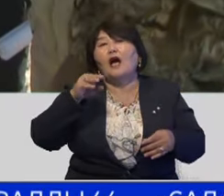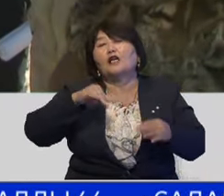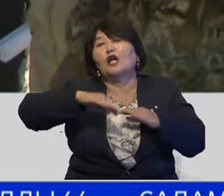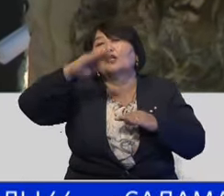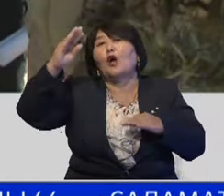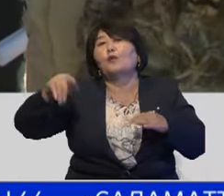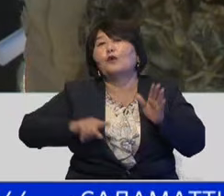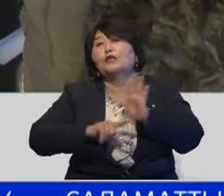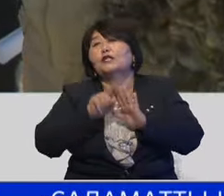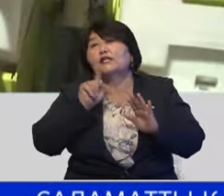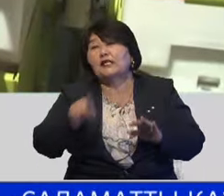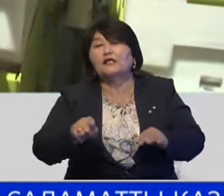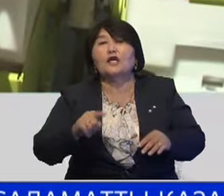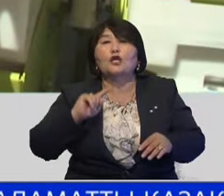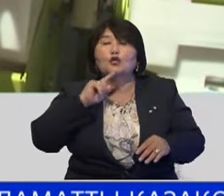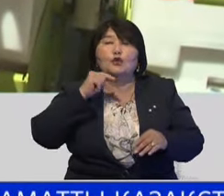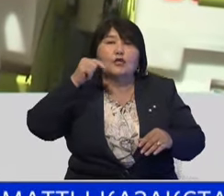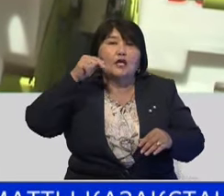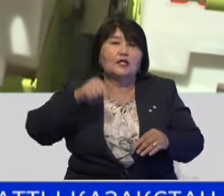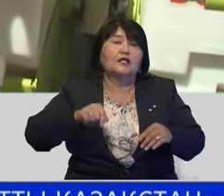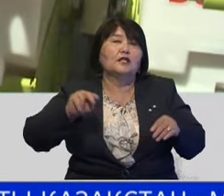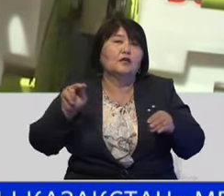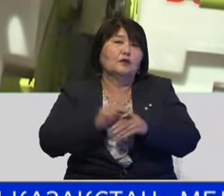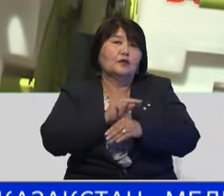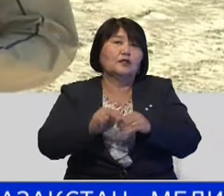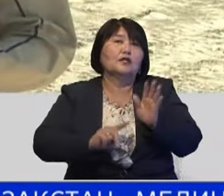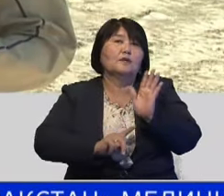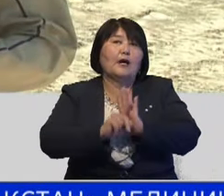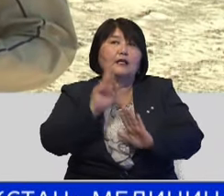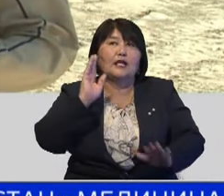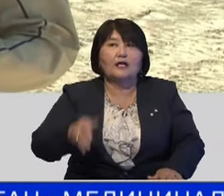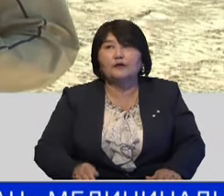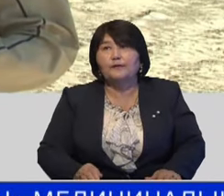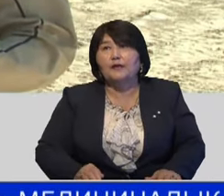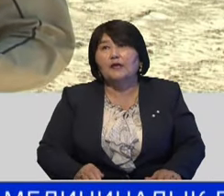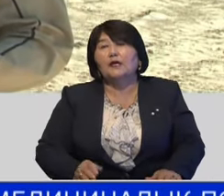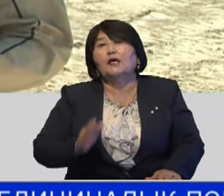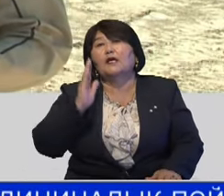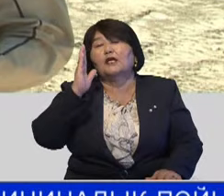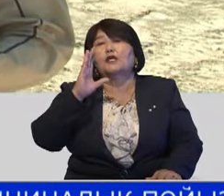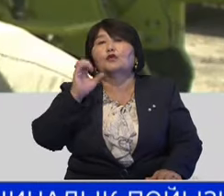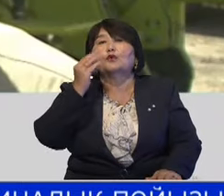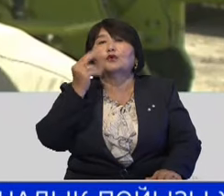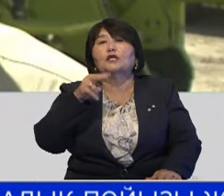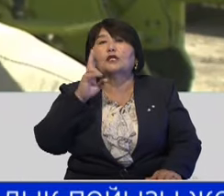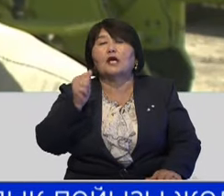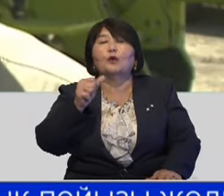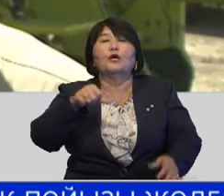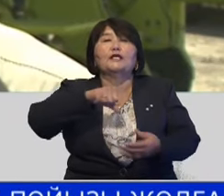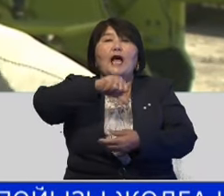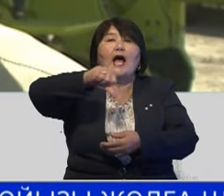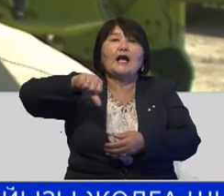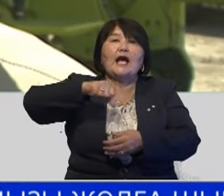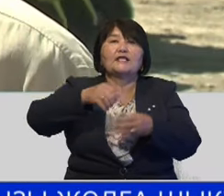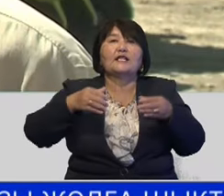бөктерінде басталған бұл жоба жүгеріні терең өңдеуге бағытталған. Келешекте сушилка қойылады және консервілеу заводы